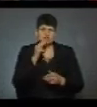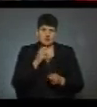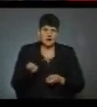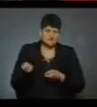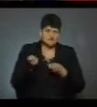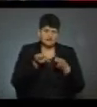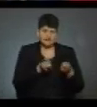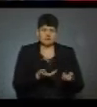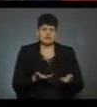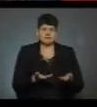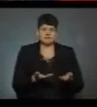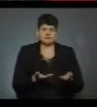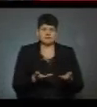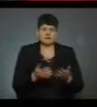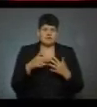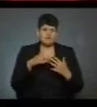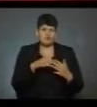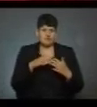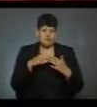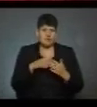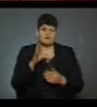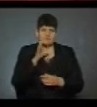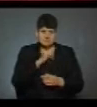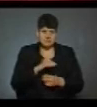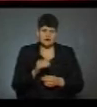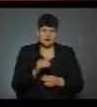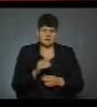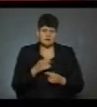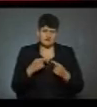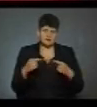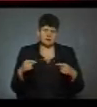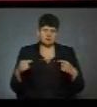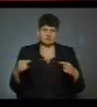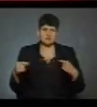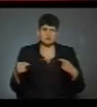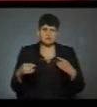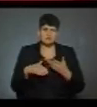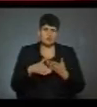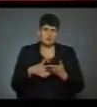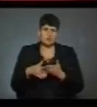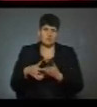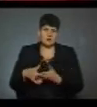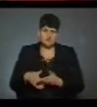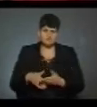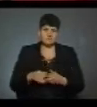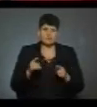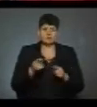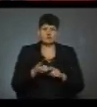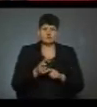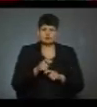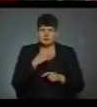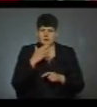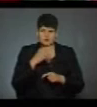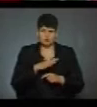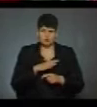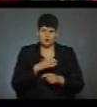і воював, встигав і повоювати, і всіма іншими там допомагав, тому що дуже багато було